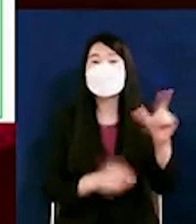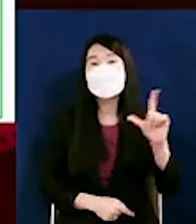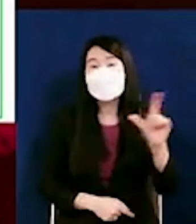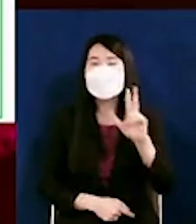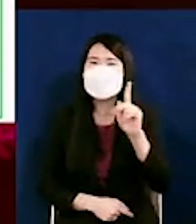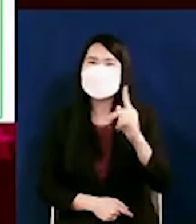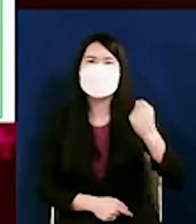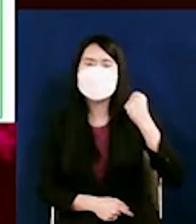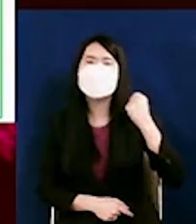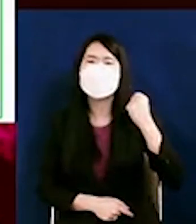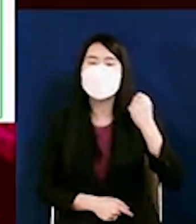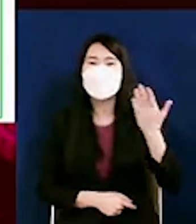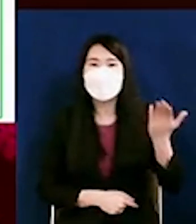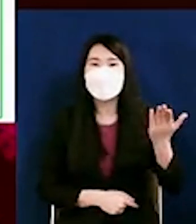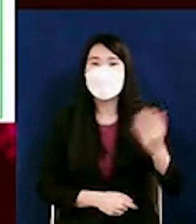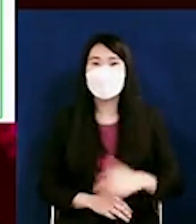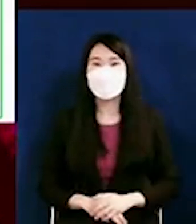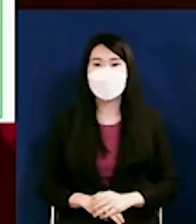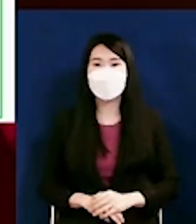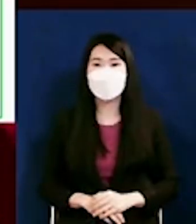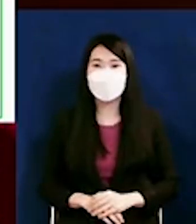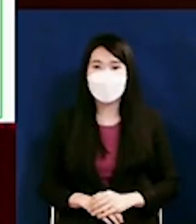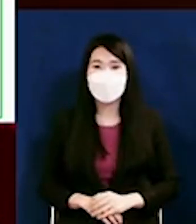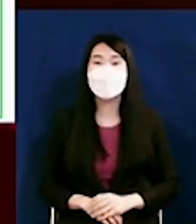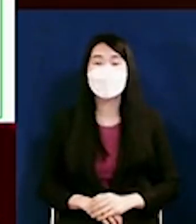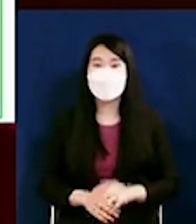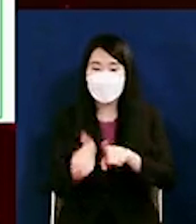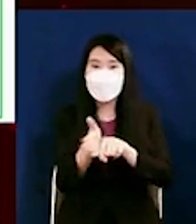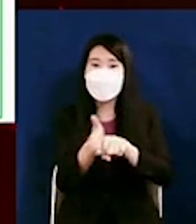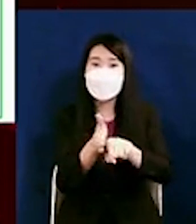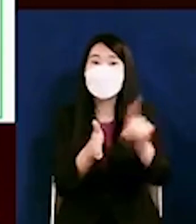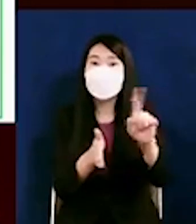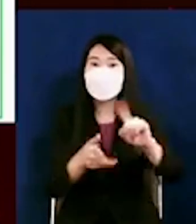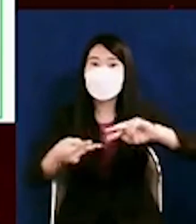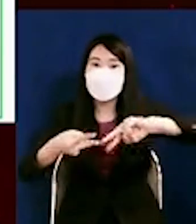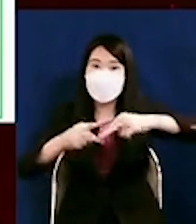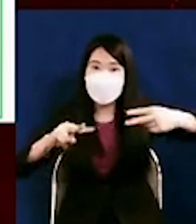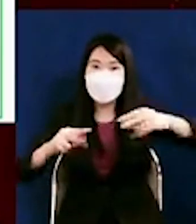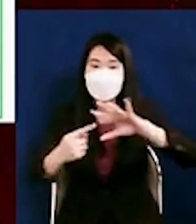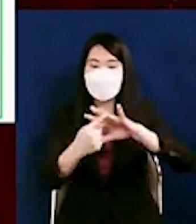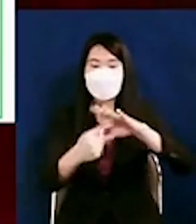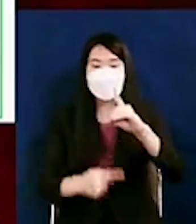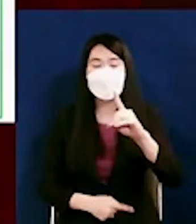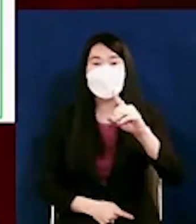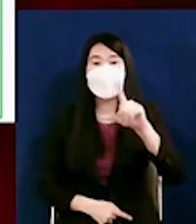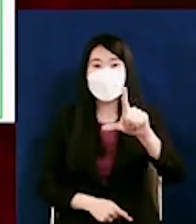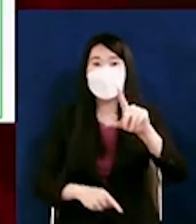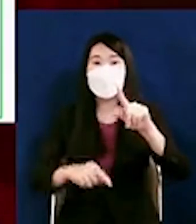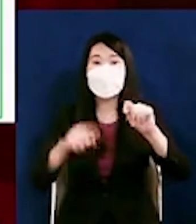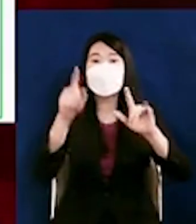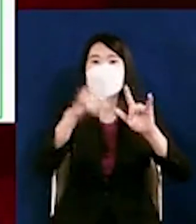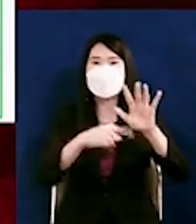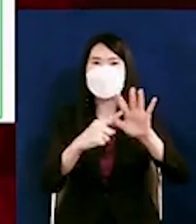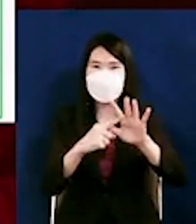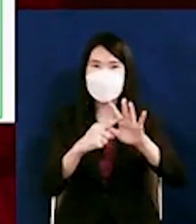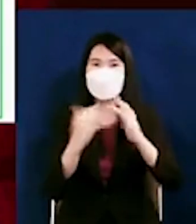วขี้ม้าเนี่ยนะครับเป็นส่วนของเชื้อเดลต้าก็จะกินความมากขึ้นเรื่อยๆในเกือบทุกจังหวัดทั้